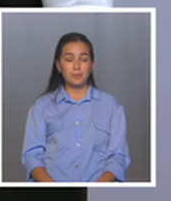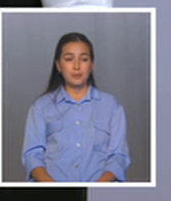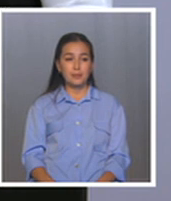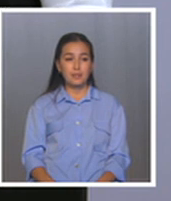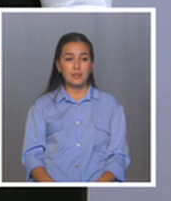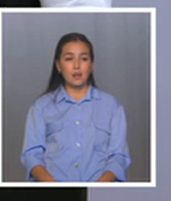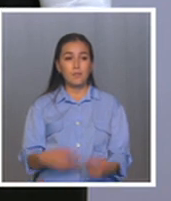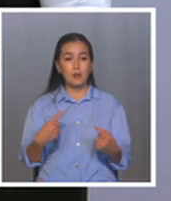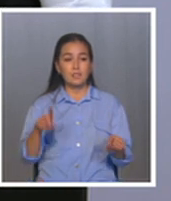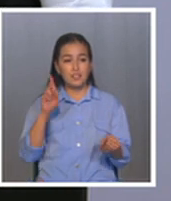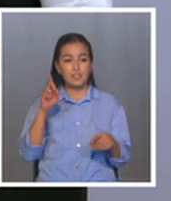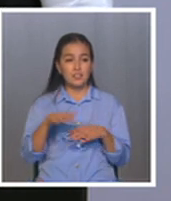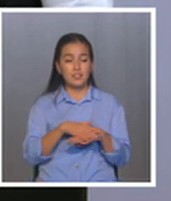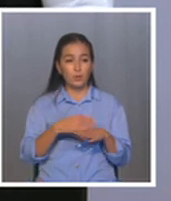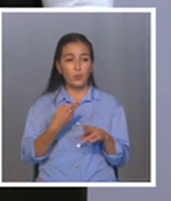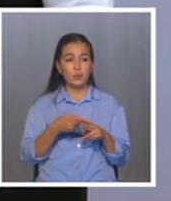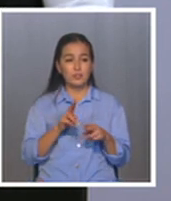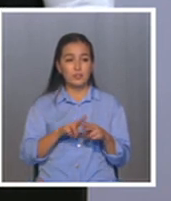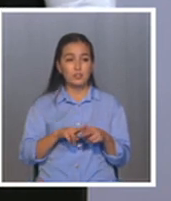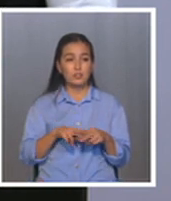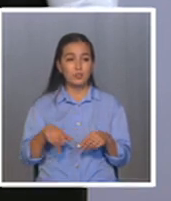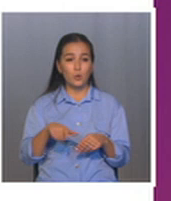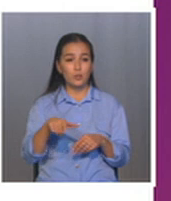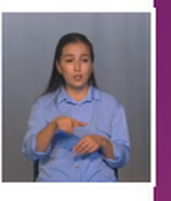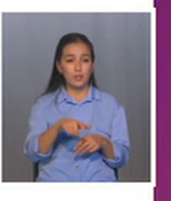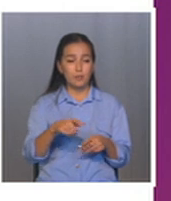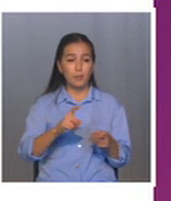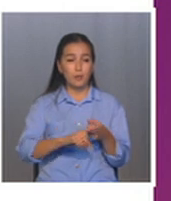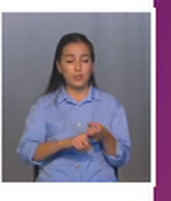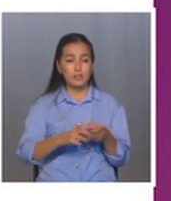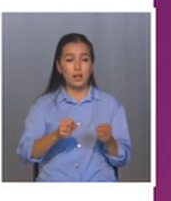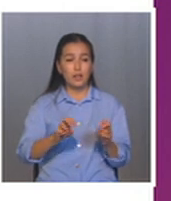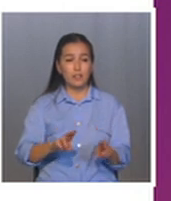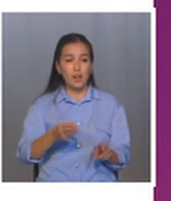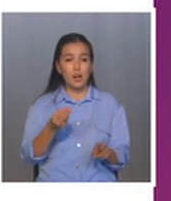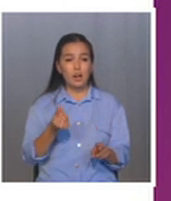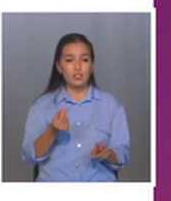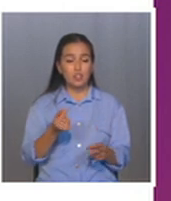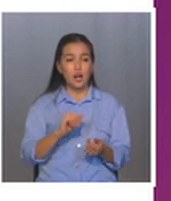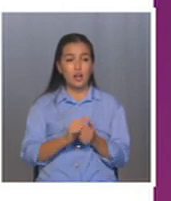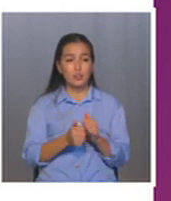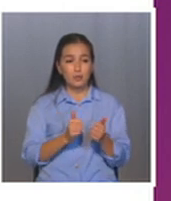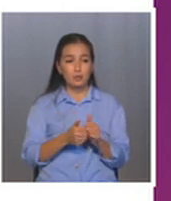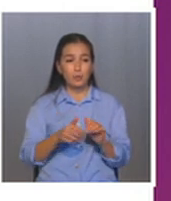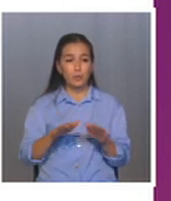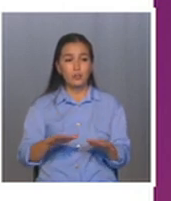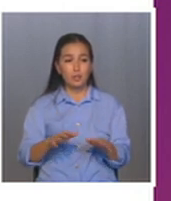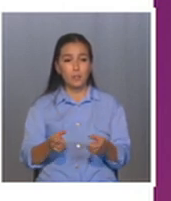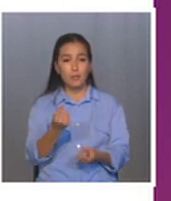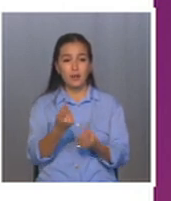Басқа елдердің осы сауда жолдарын бойында арнайы ақша айырбастау орындары да пайда